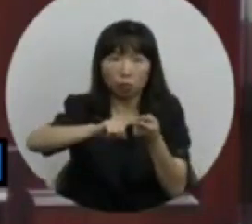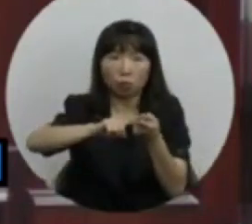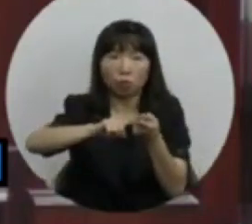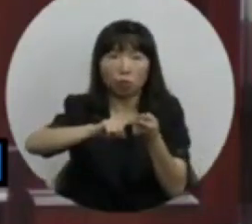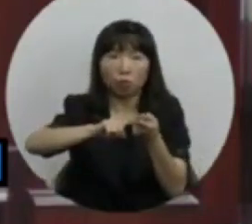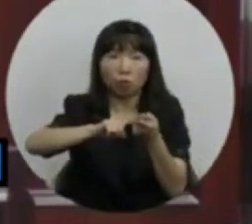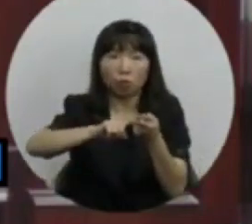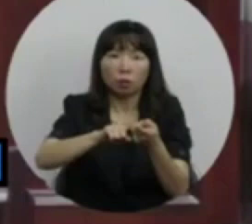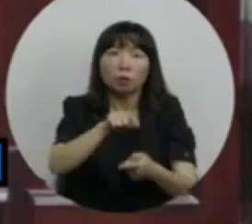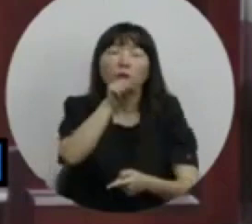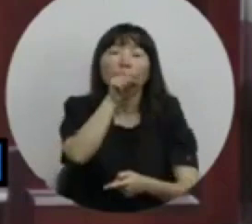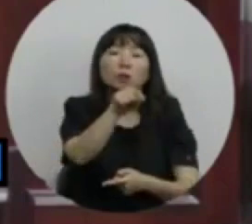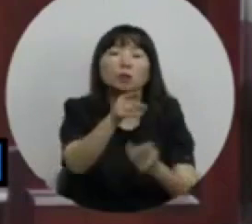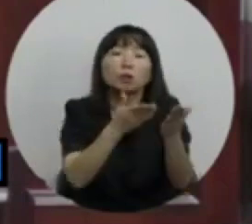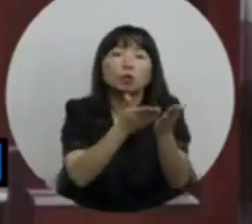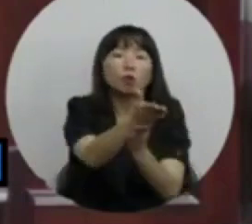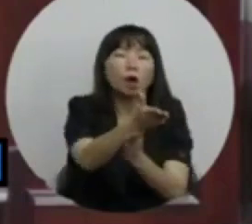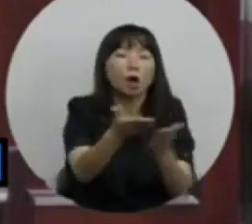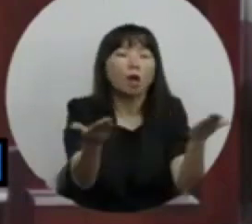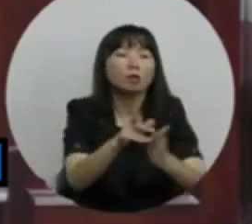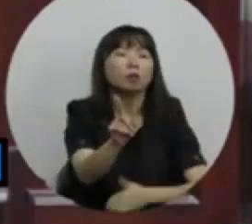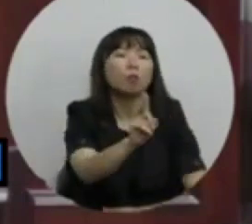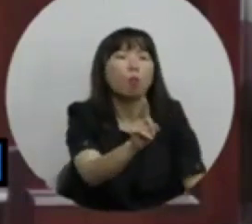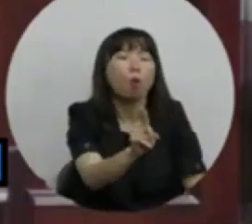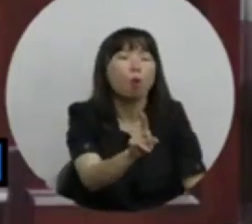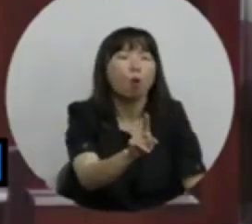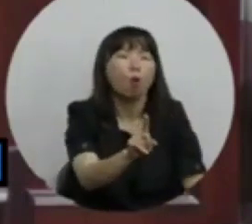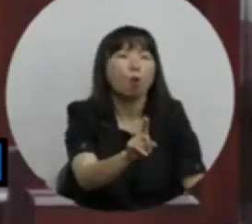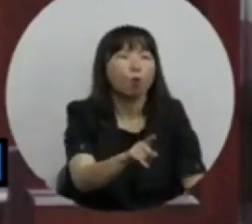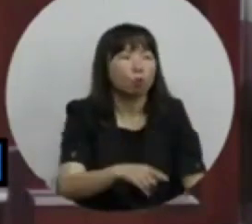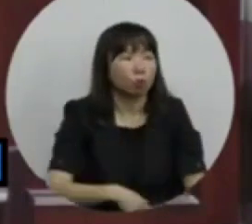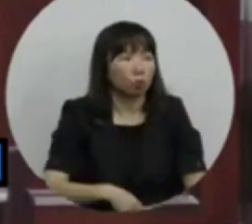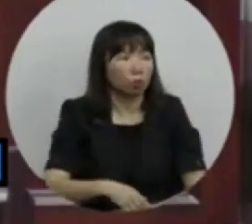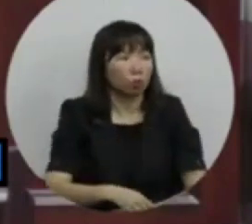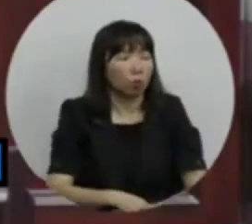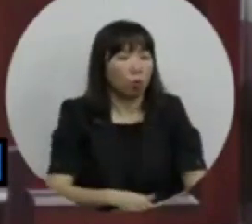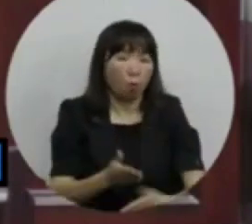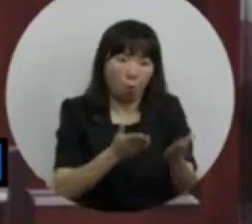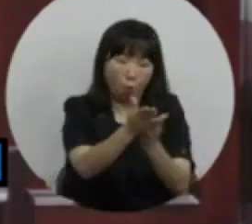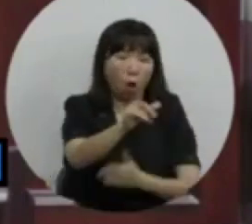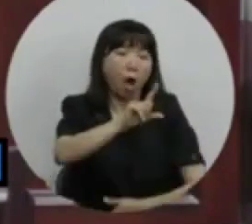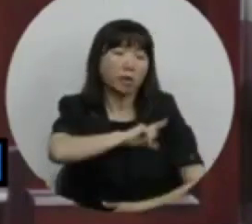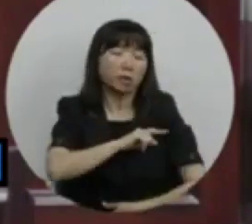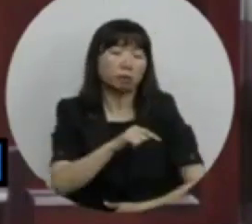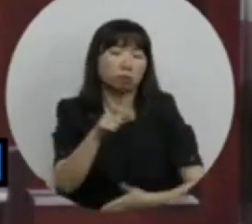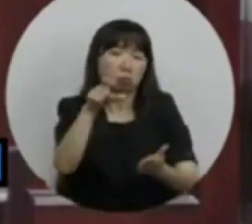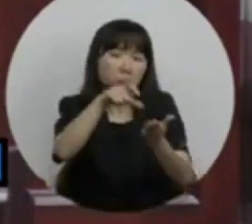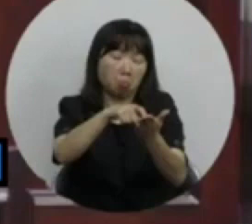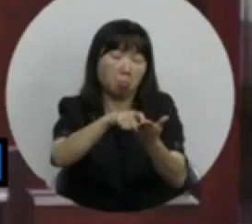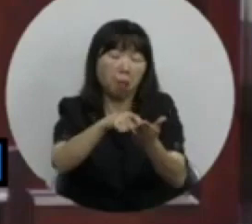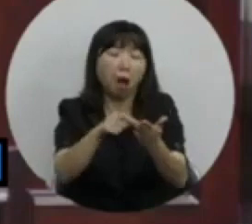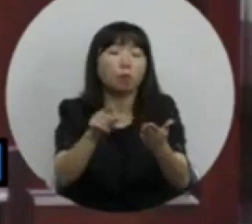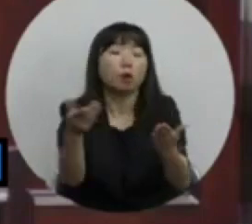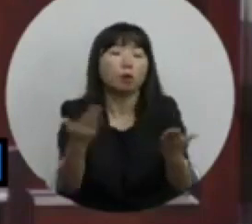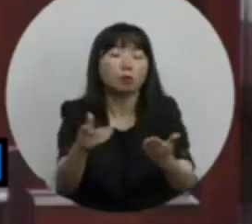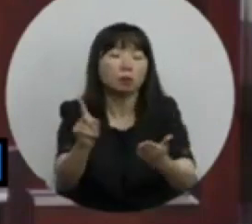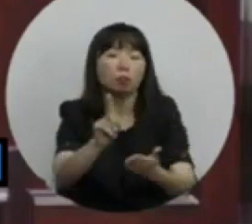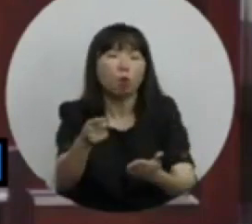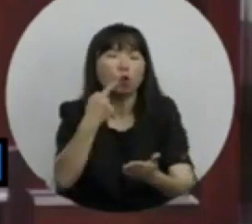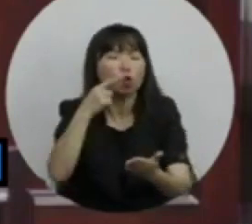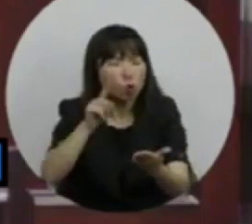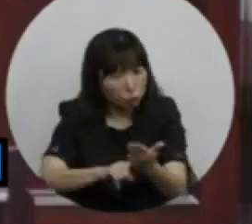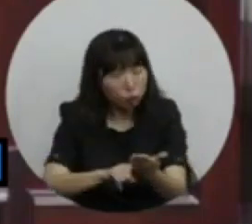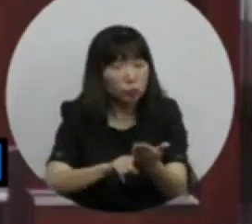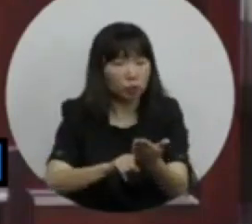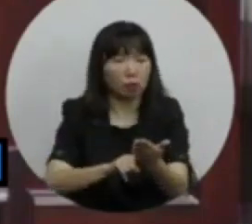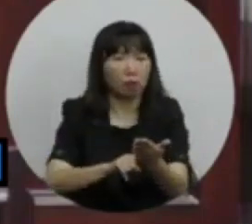이 과가 무슨 일을 했는지 모르겠다. 과 이름을 대면은 그 안에 무슨 일을 하는지 쉽게 알아듣게